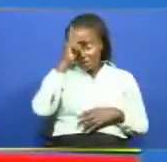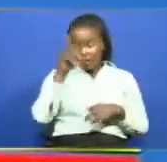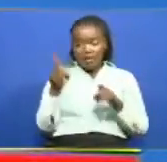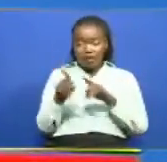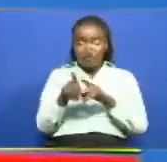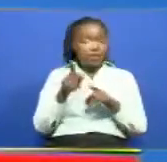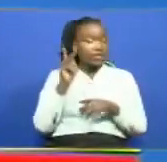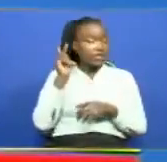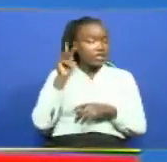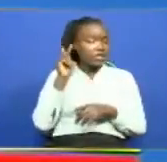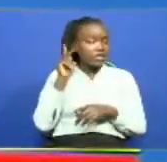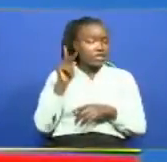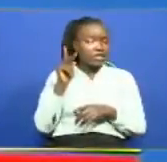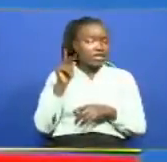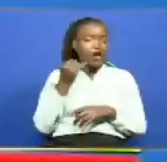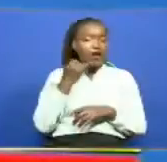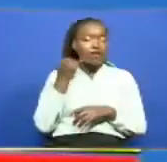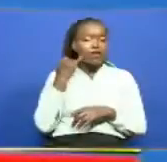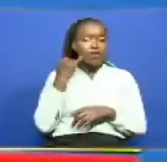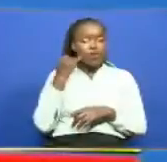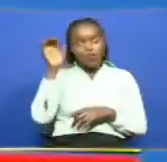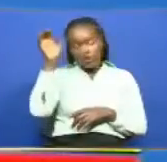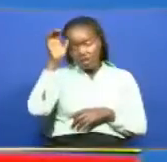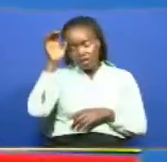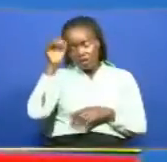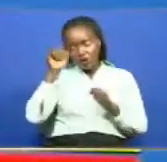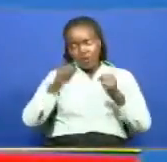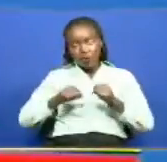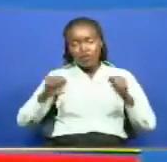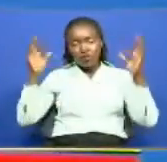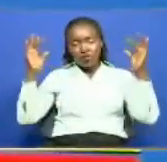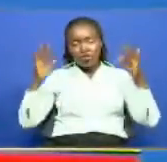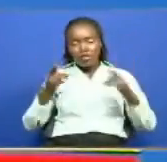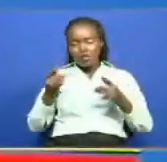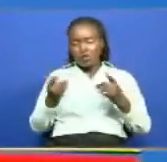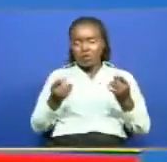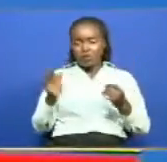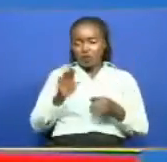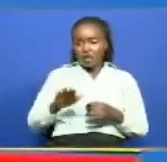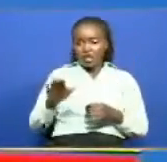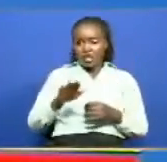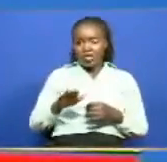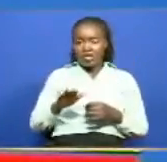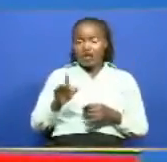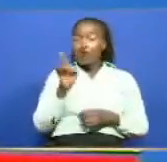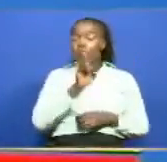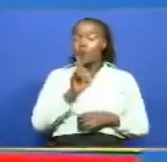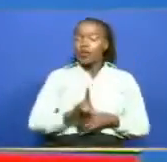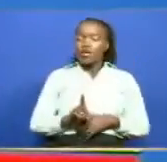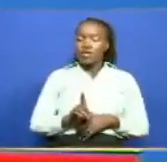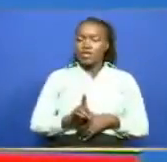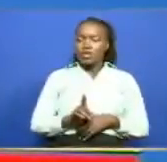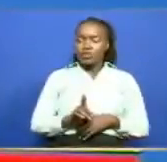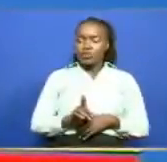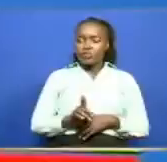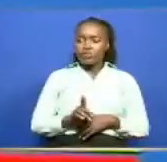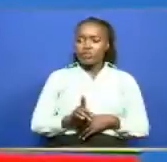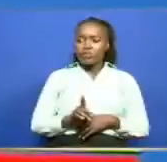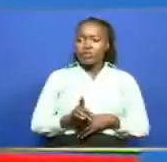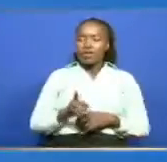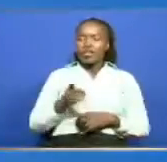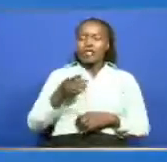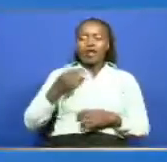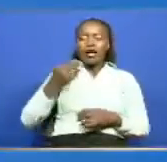za Kisii, Eldoret na Nakuru pia kuna uwezekano wa mvua katika maeneo kadhaa itakaandamana na ngurumo za radi. Viwango vya